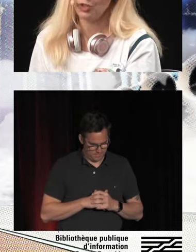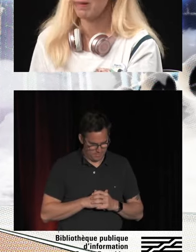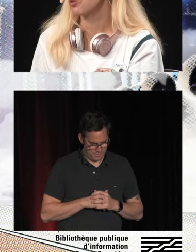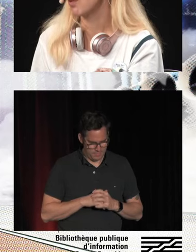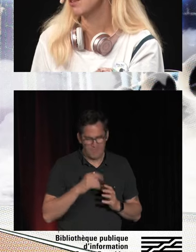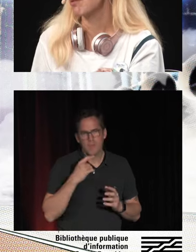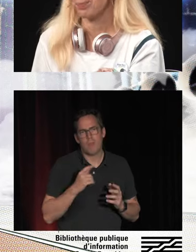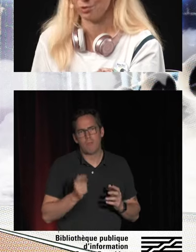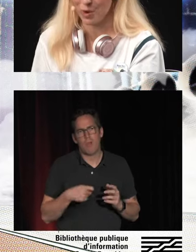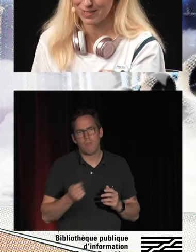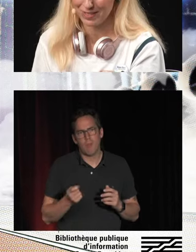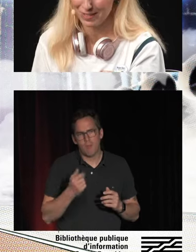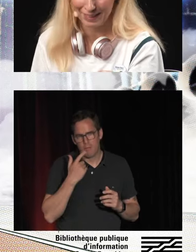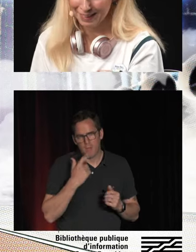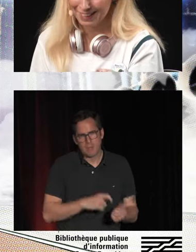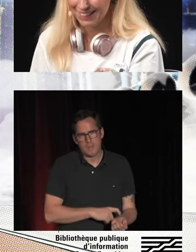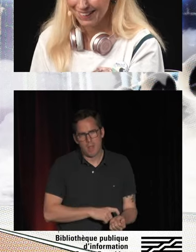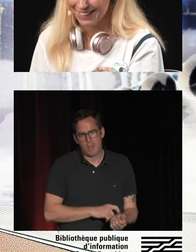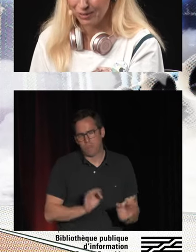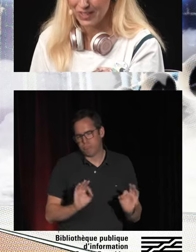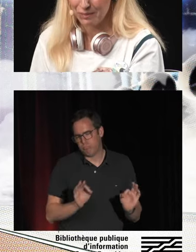On est en mode normal, donc en vrai, je suis absolument pas stressée.